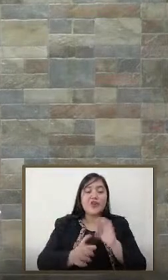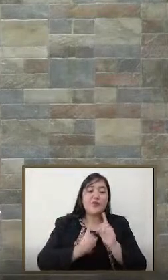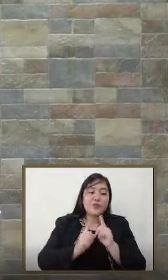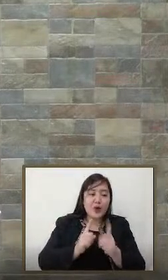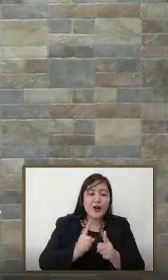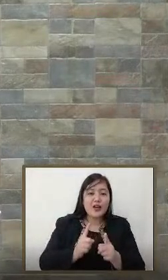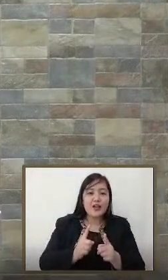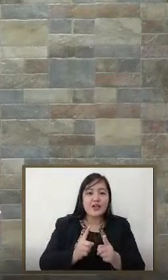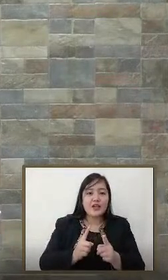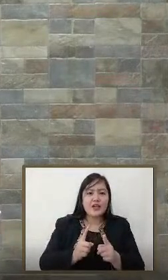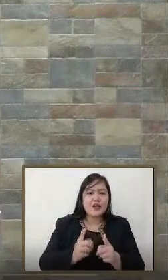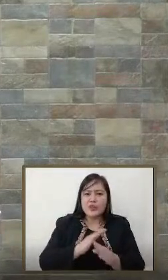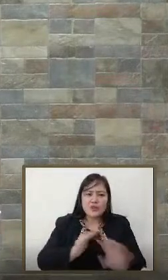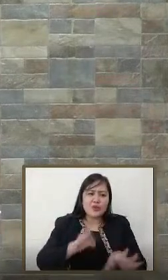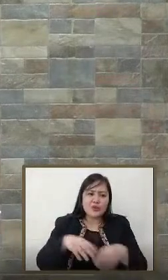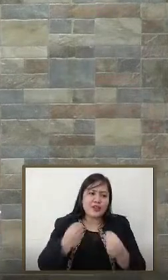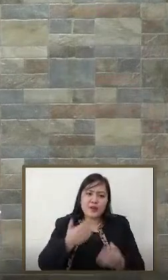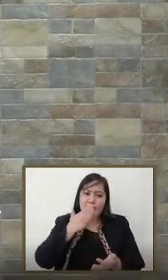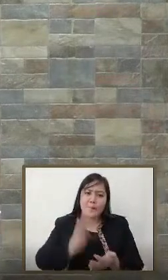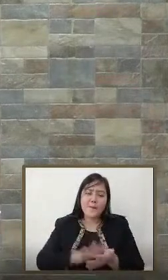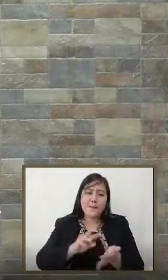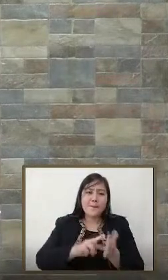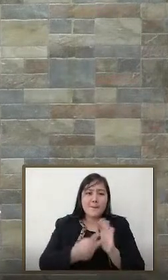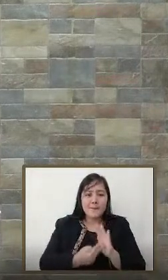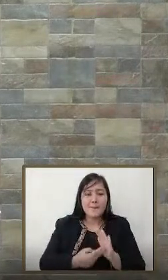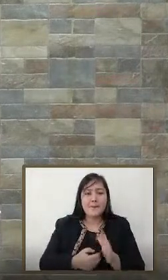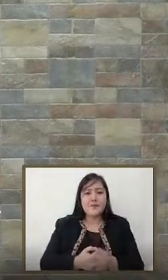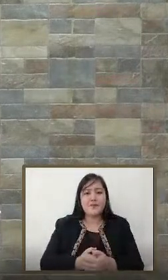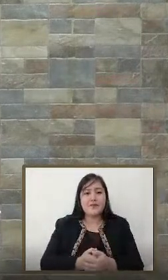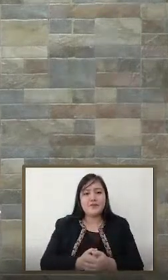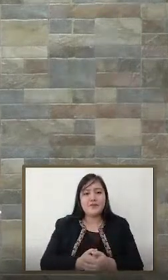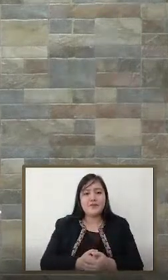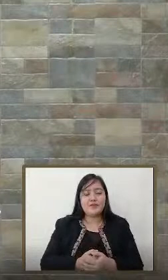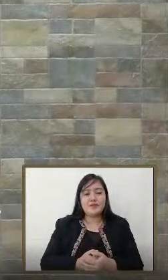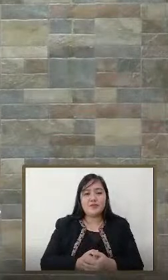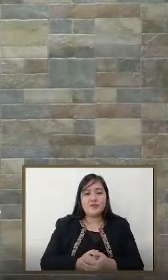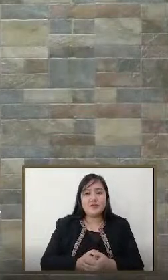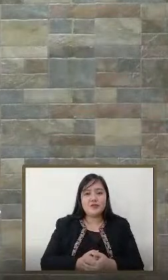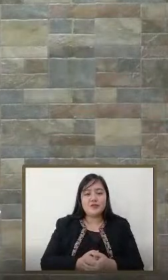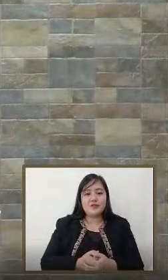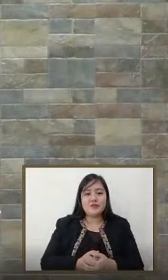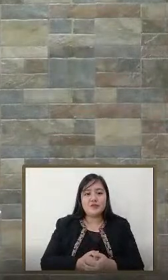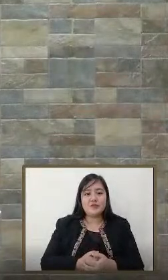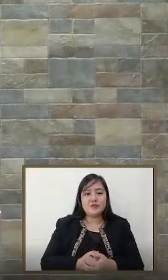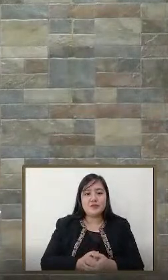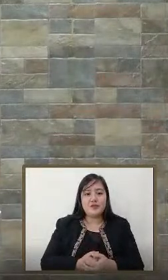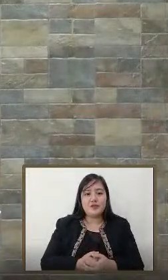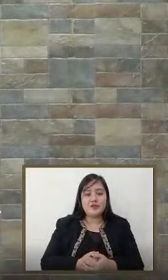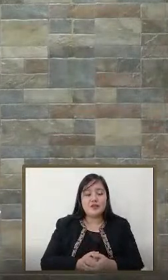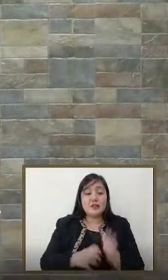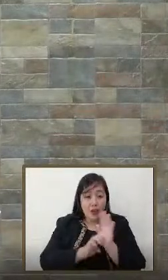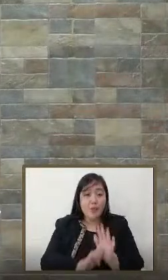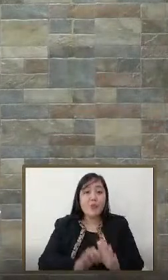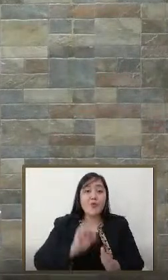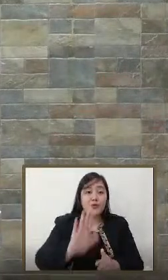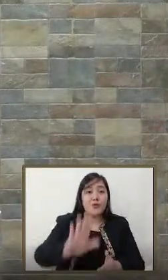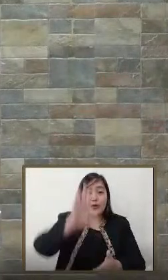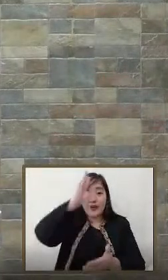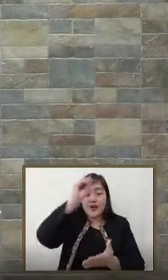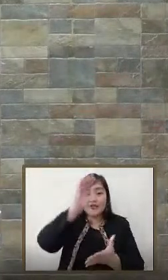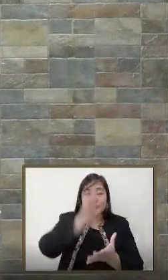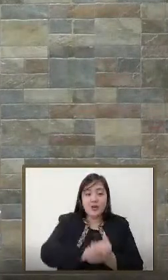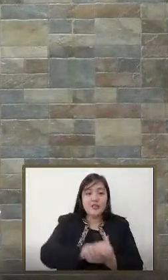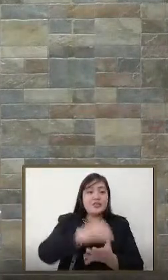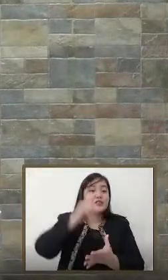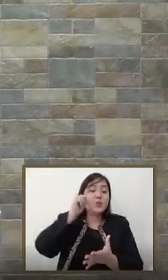yun. Yung asawa mo nagsasalita, eh hindi naman ganun ang ibig sabihin, unawain mo. Baka hindi